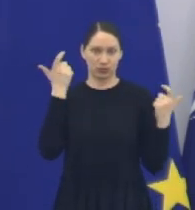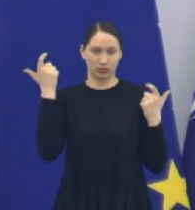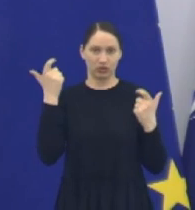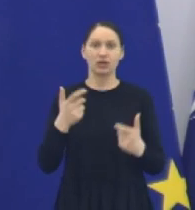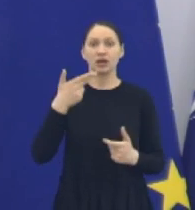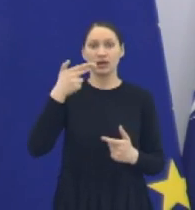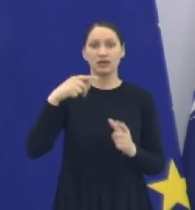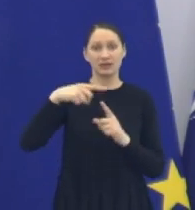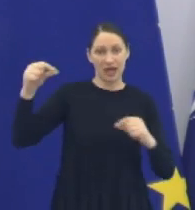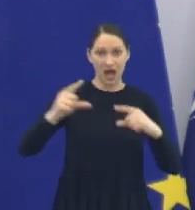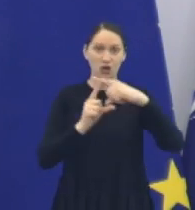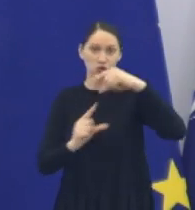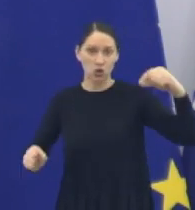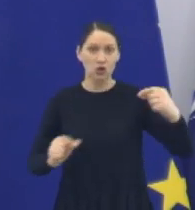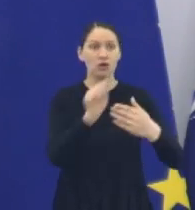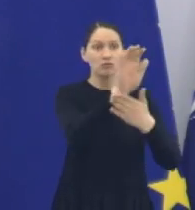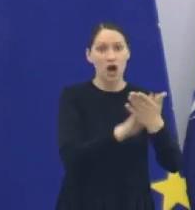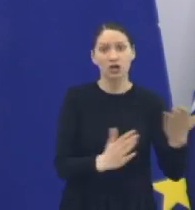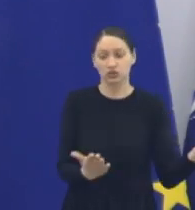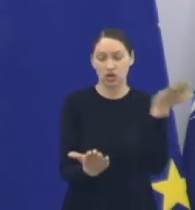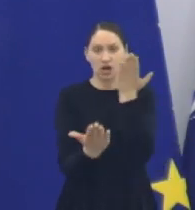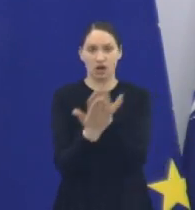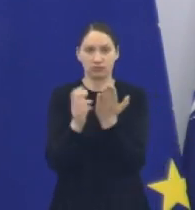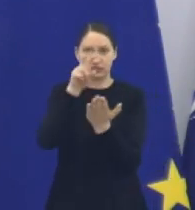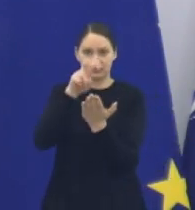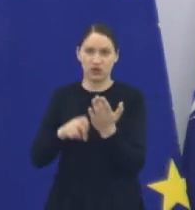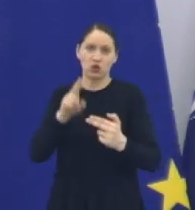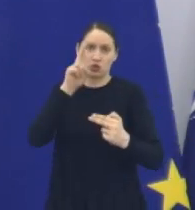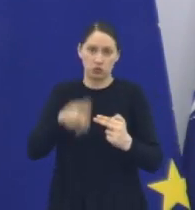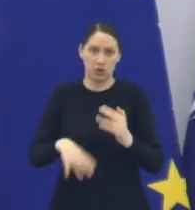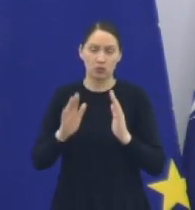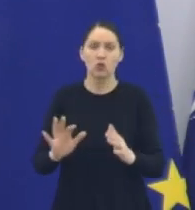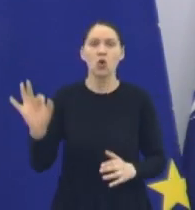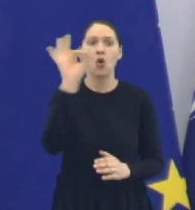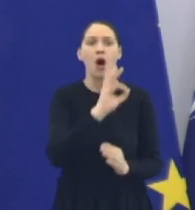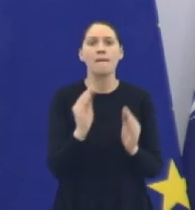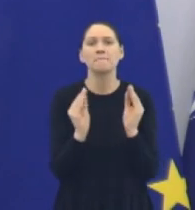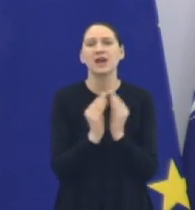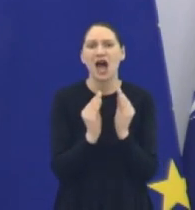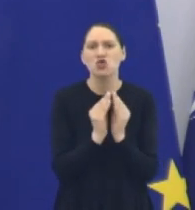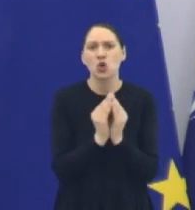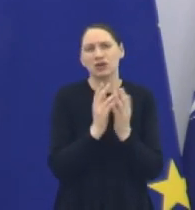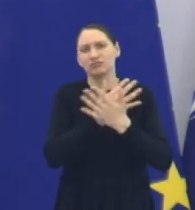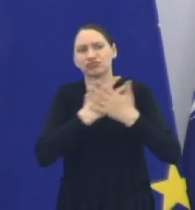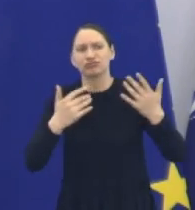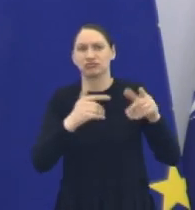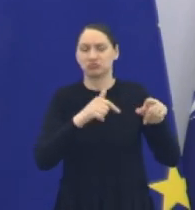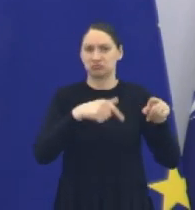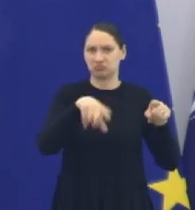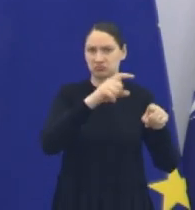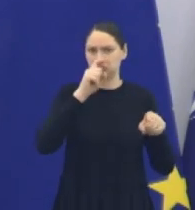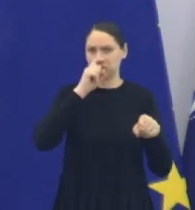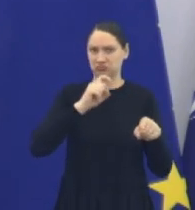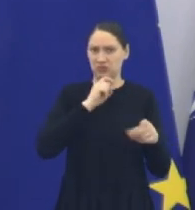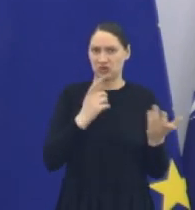svarstys tokias paraiškas ir priims sprendimus. Dėl branduolinių ginklų, tiesą sakant, nežinau, ar galima